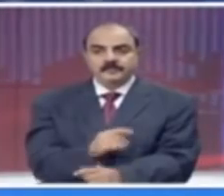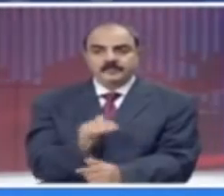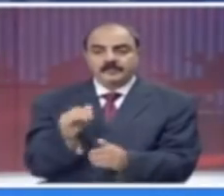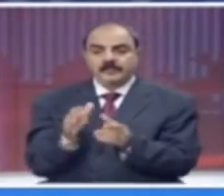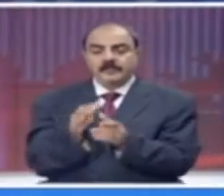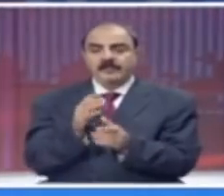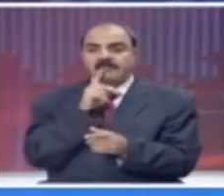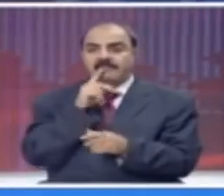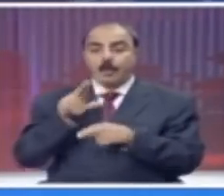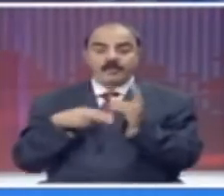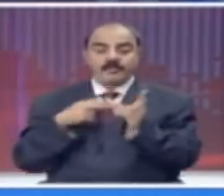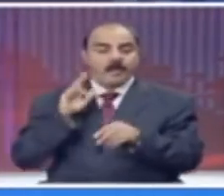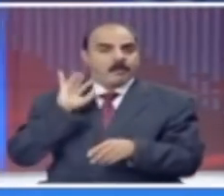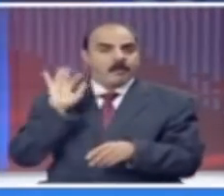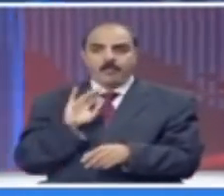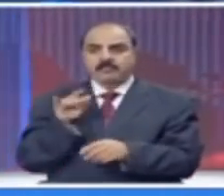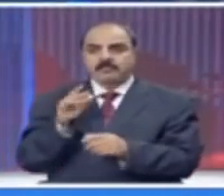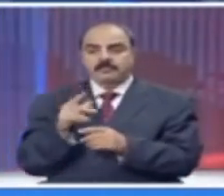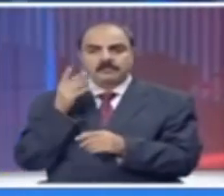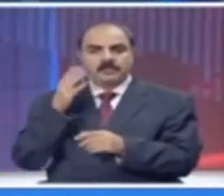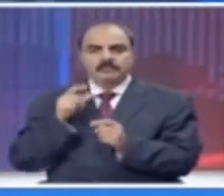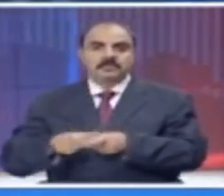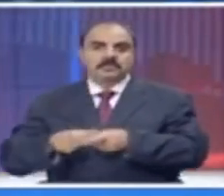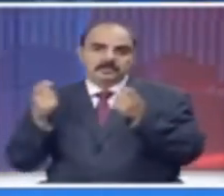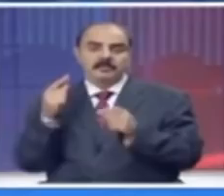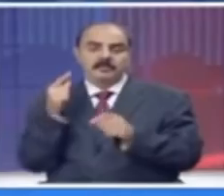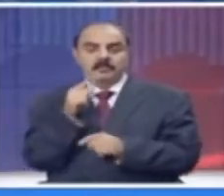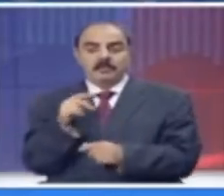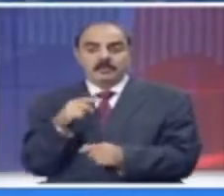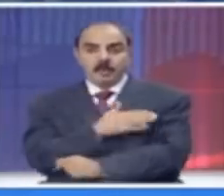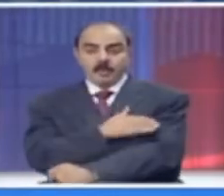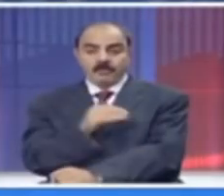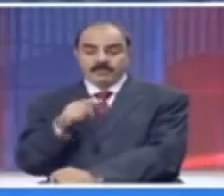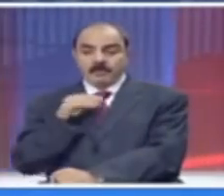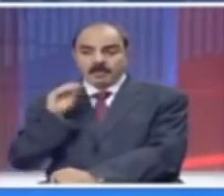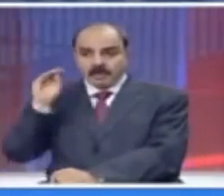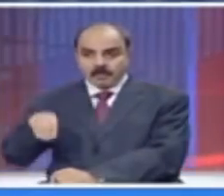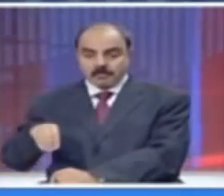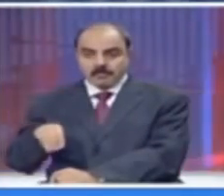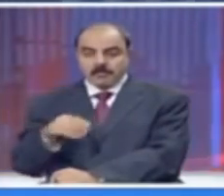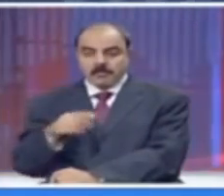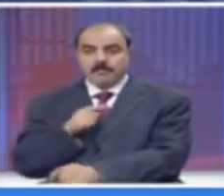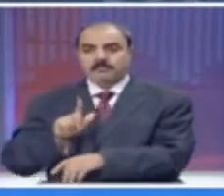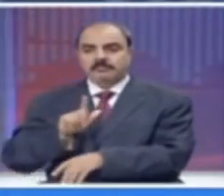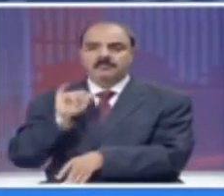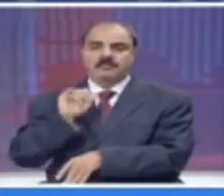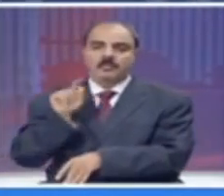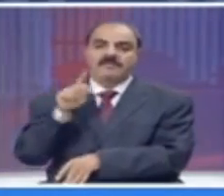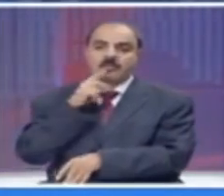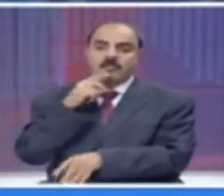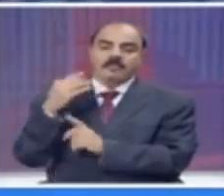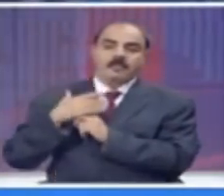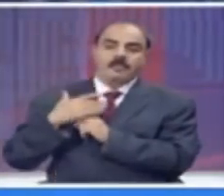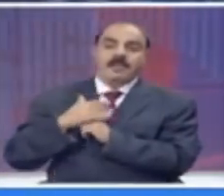الخاصة بفلوريدا وهي الأكثر حسما؟ كما نعرف جميعا أن من يسكن البيت الأبيض لابد أن